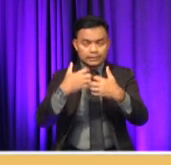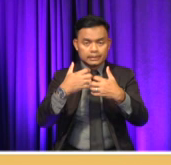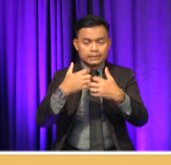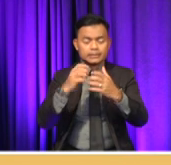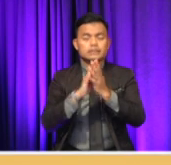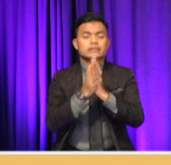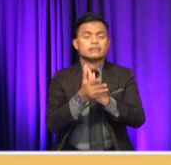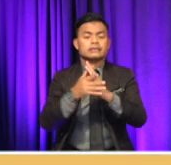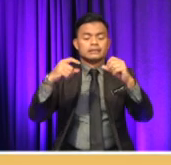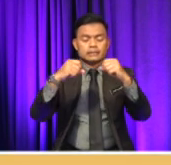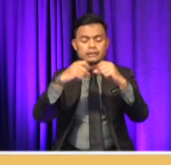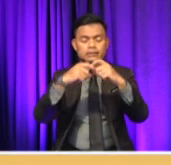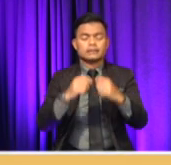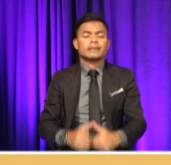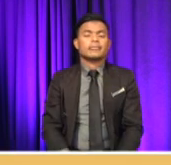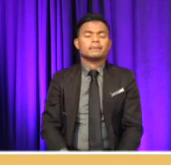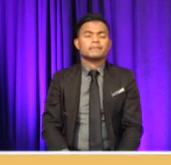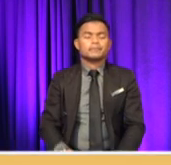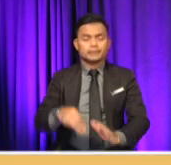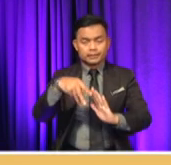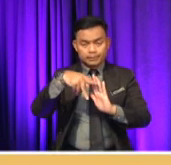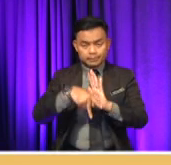bencana ini dinamakan sebagai